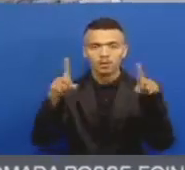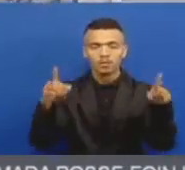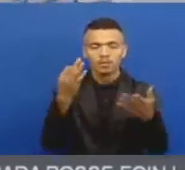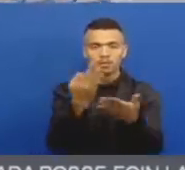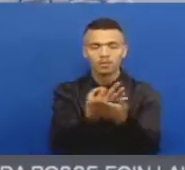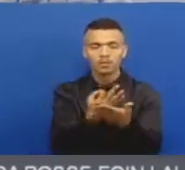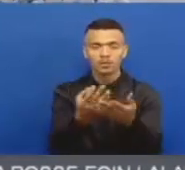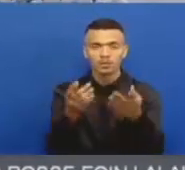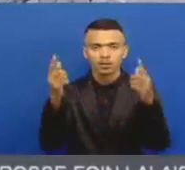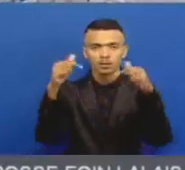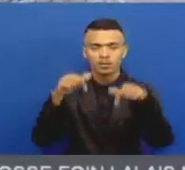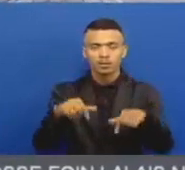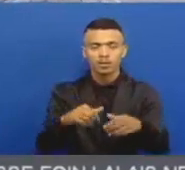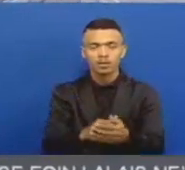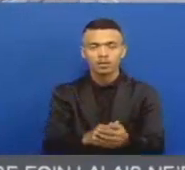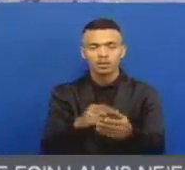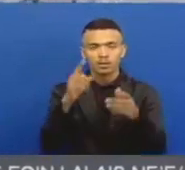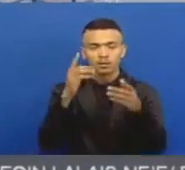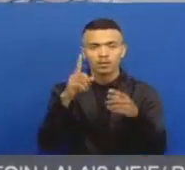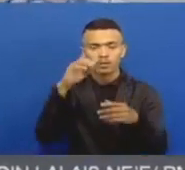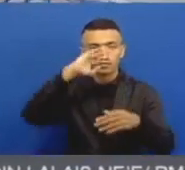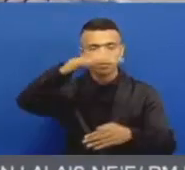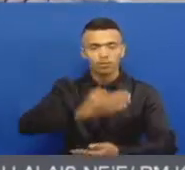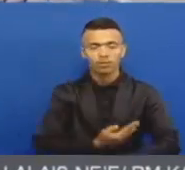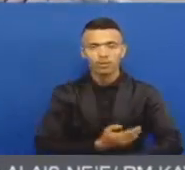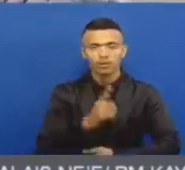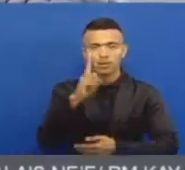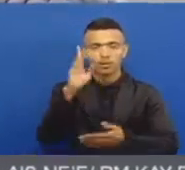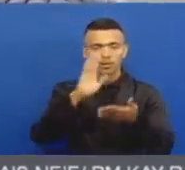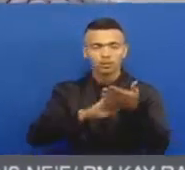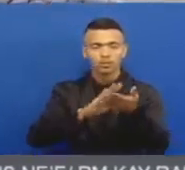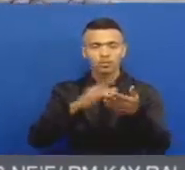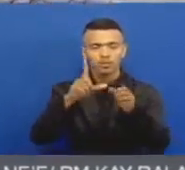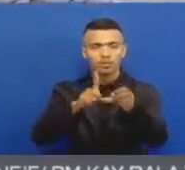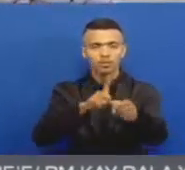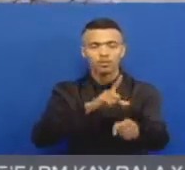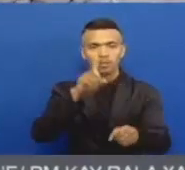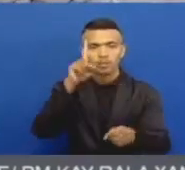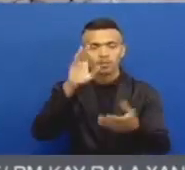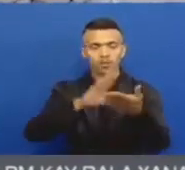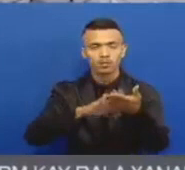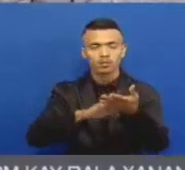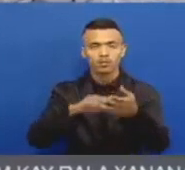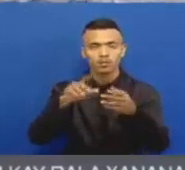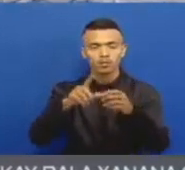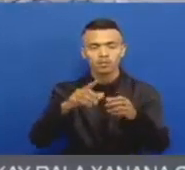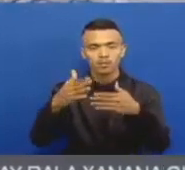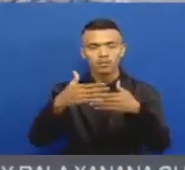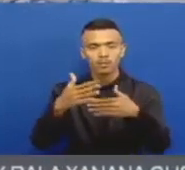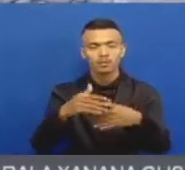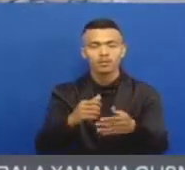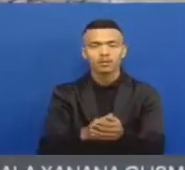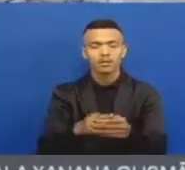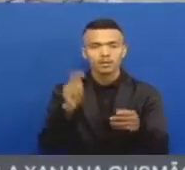nirene mai, di uang na nirene ide skola dok, ide skola basic. Rua ne isura tan, te osang lato atu baluna